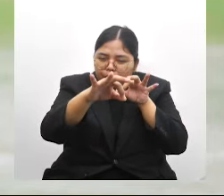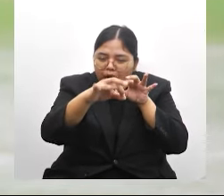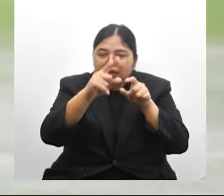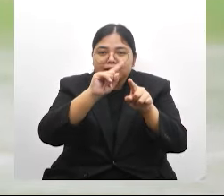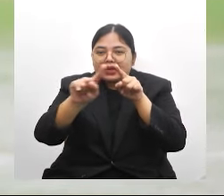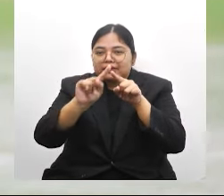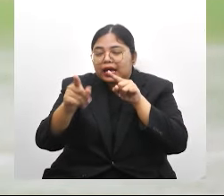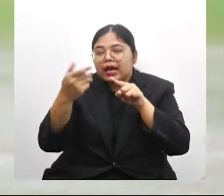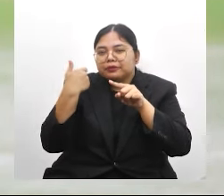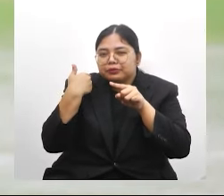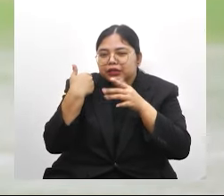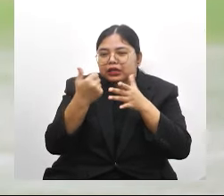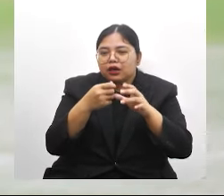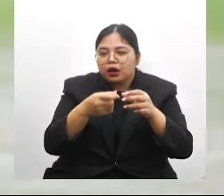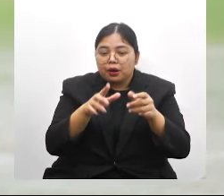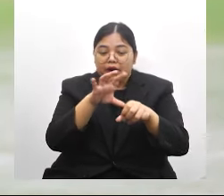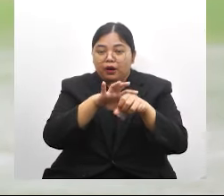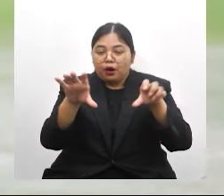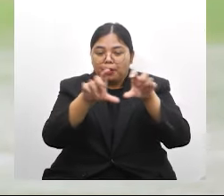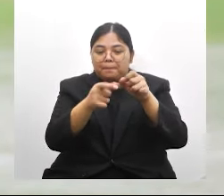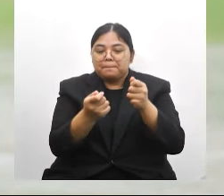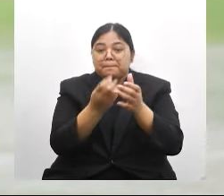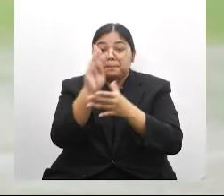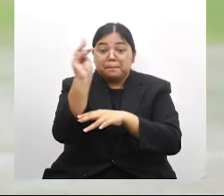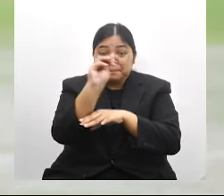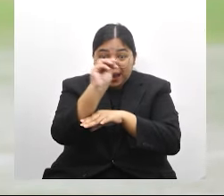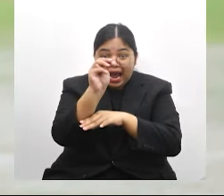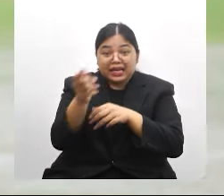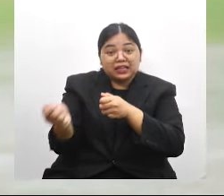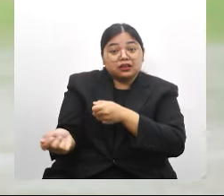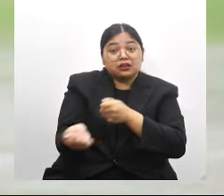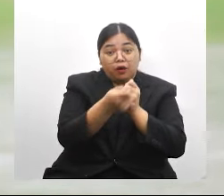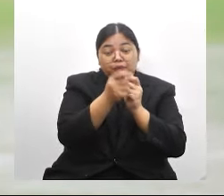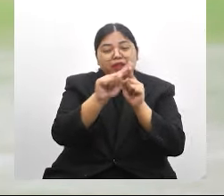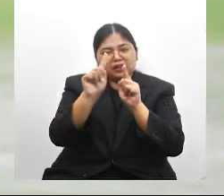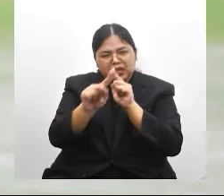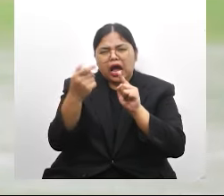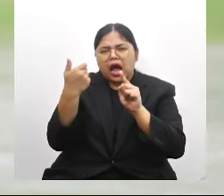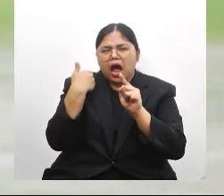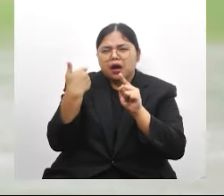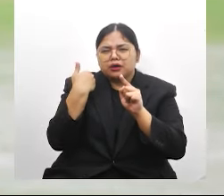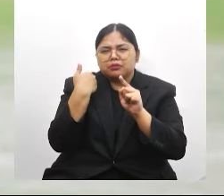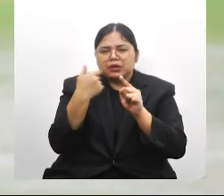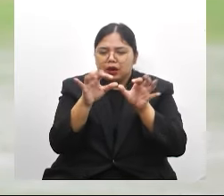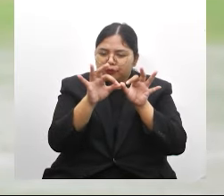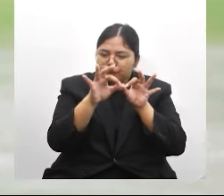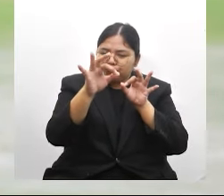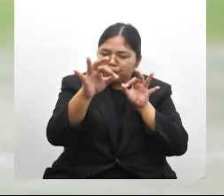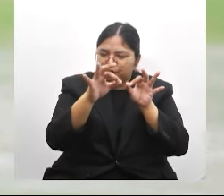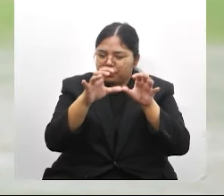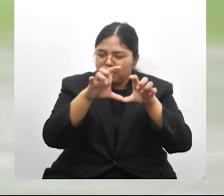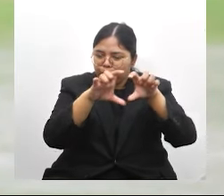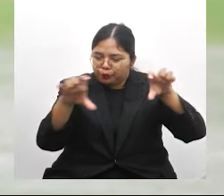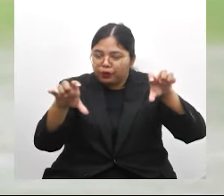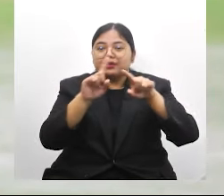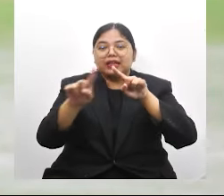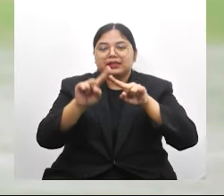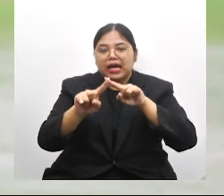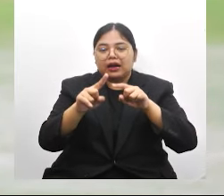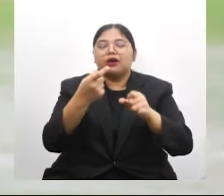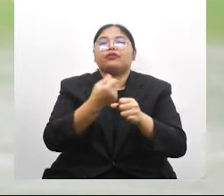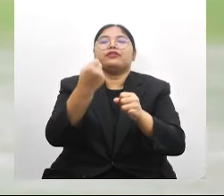แลช่วยแนะนำไม้นะครับว่าพี่ๆช่วยบอกว่าไม้นี้คือไม้อะไรครับจะตีระยะไหนครับอ๋อก่อนที่จะเข้ามาฝึกจริงจังเนี่ยก็คือต้องมี